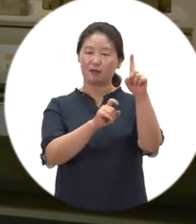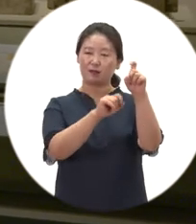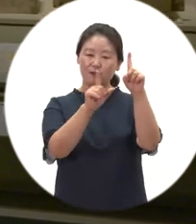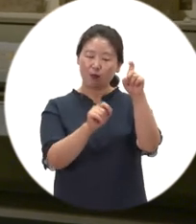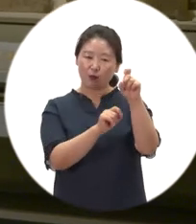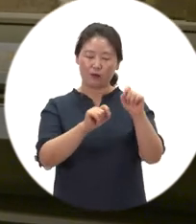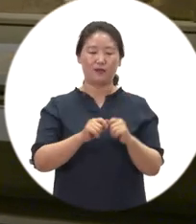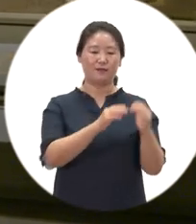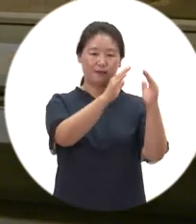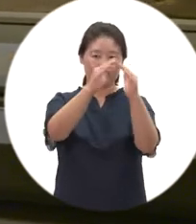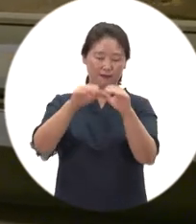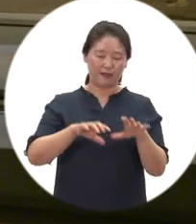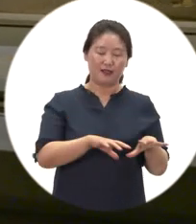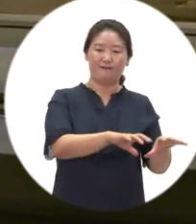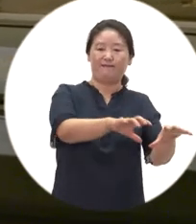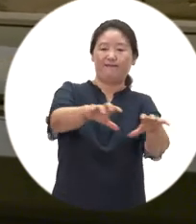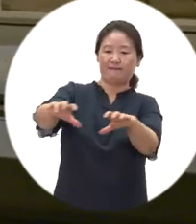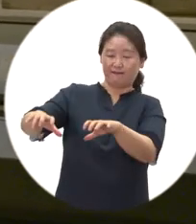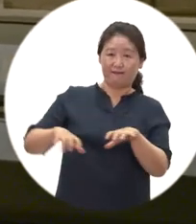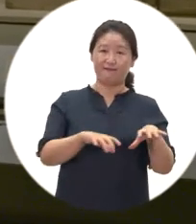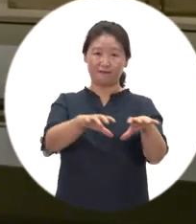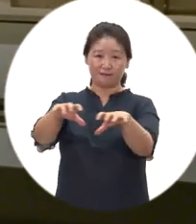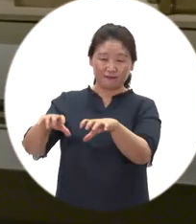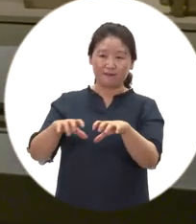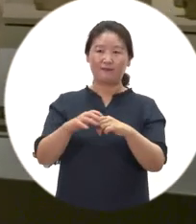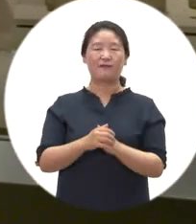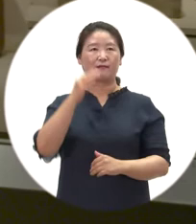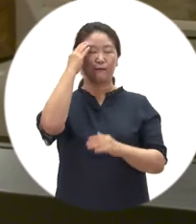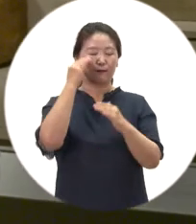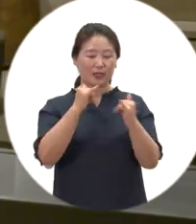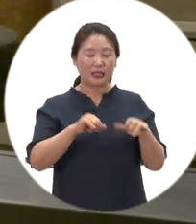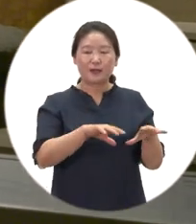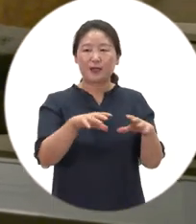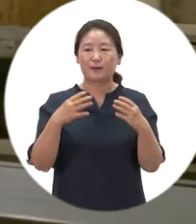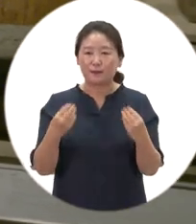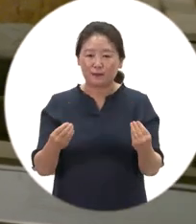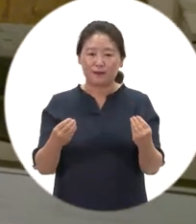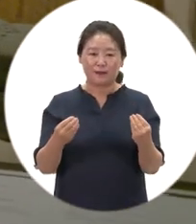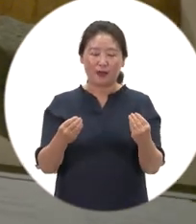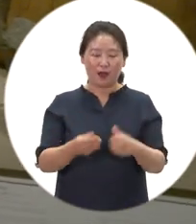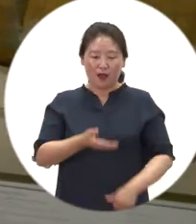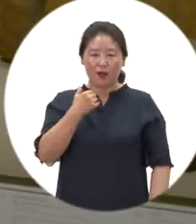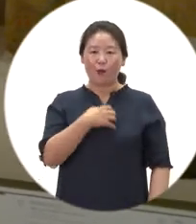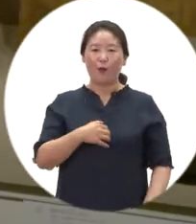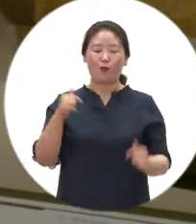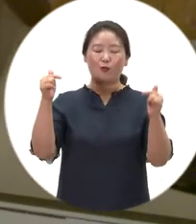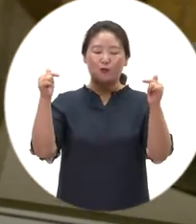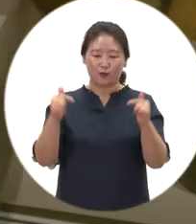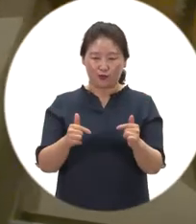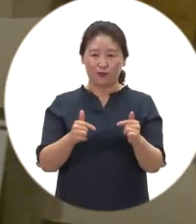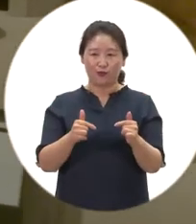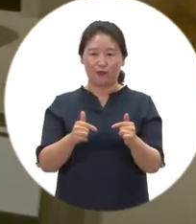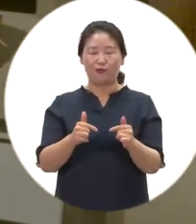초겨울 무렵이면 집마다 겨울에 먹을 김장을 합니다. 한국 사람들은 김장만 넉넉하면 먹을거리 걱정이